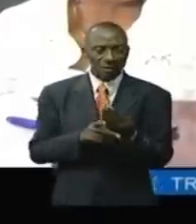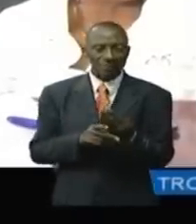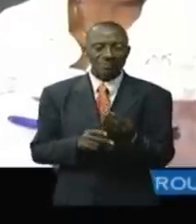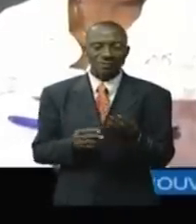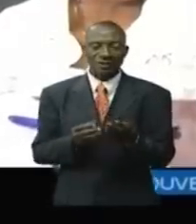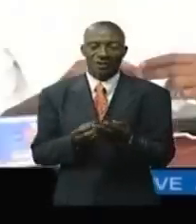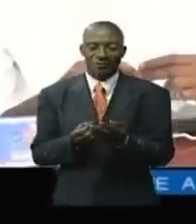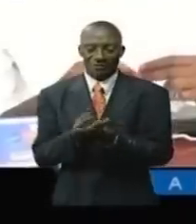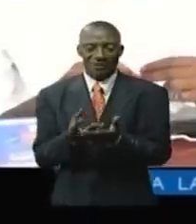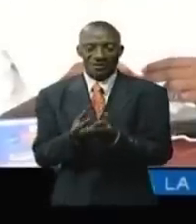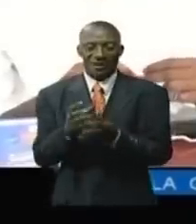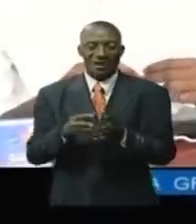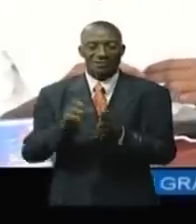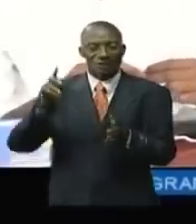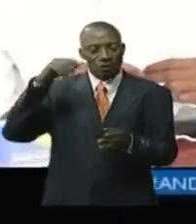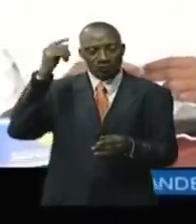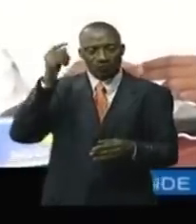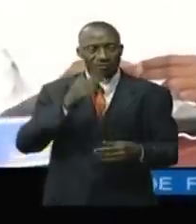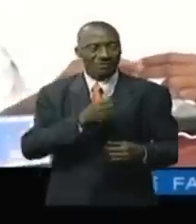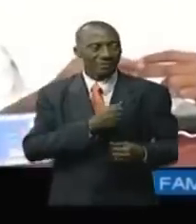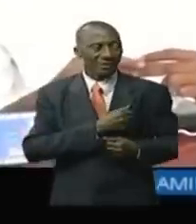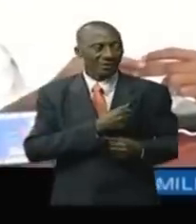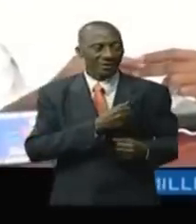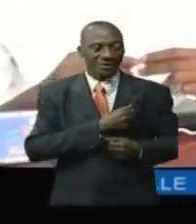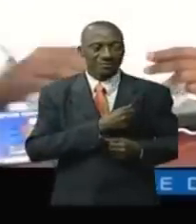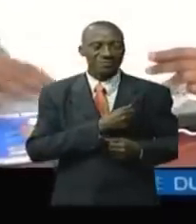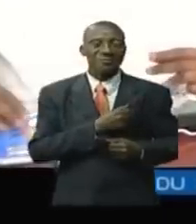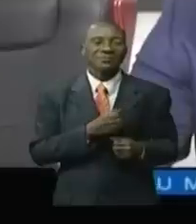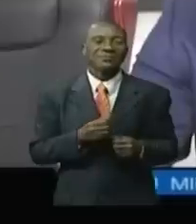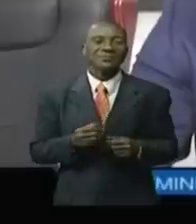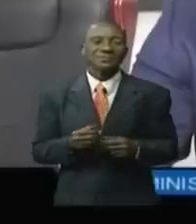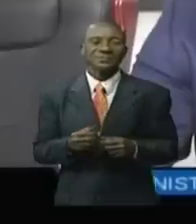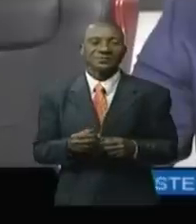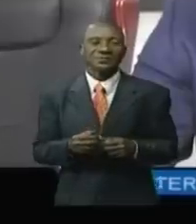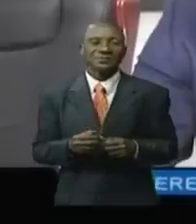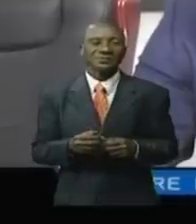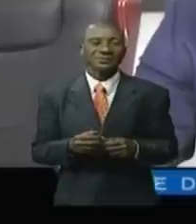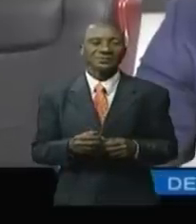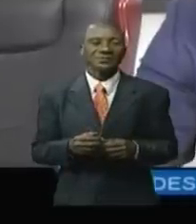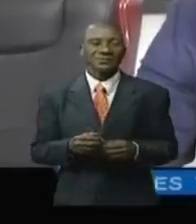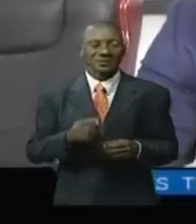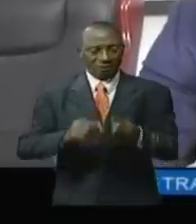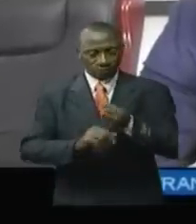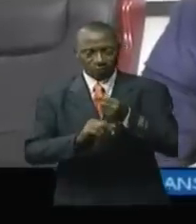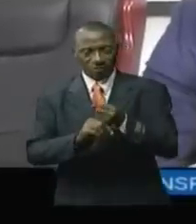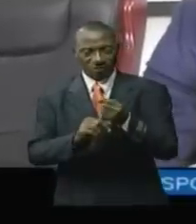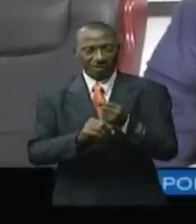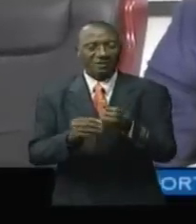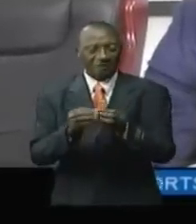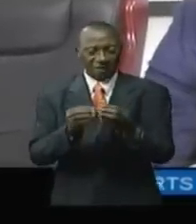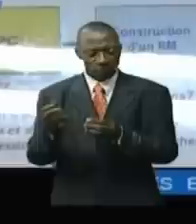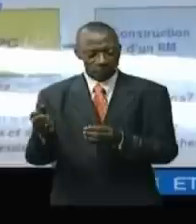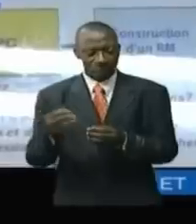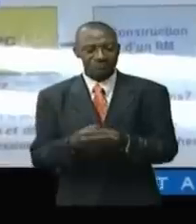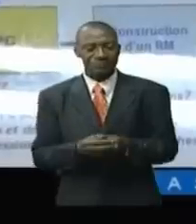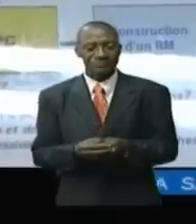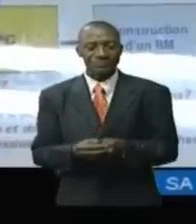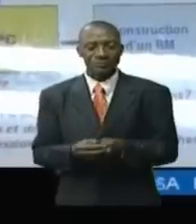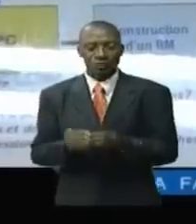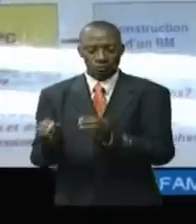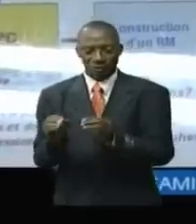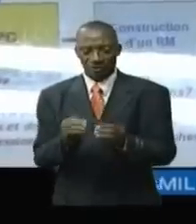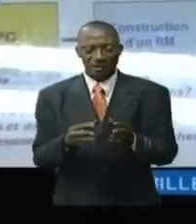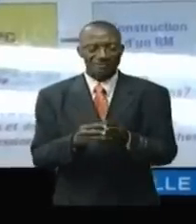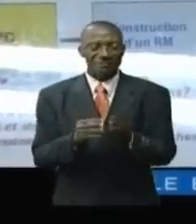gouvernements canadiens à travers Affaires mondiales Canada, AMC. Ces assises sont organisées par le ministère de la